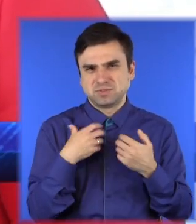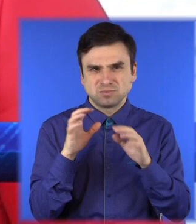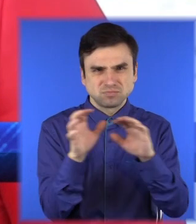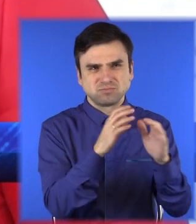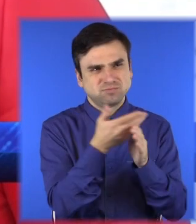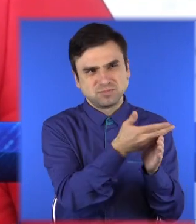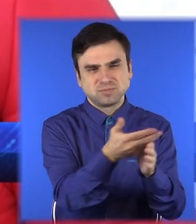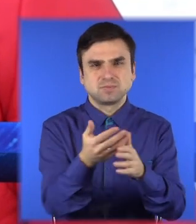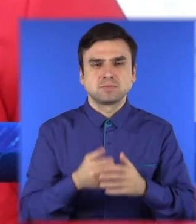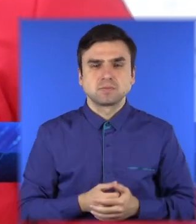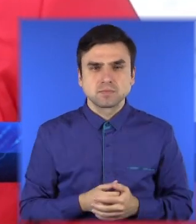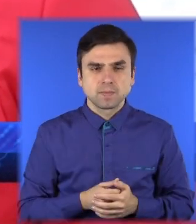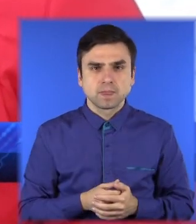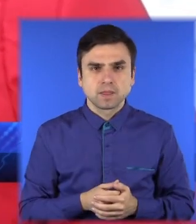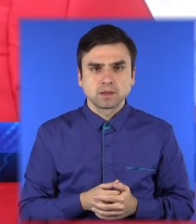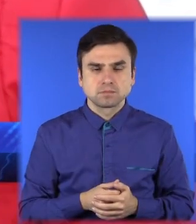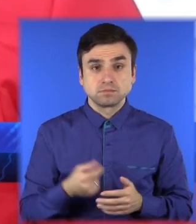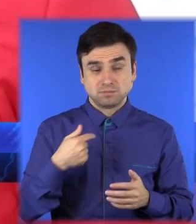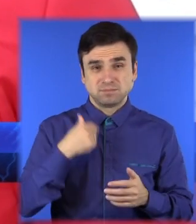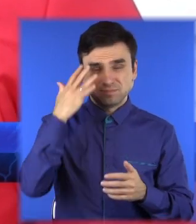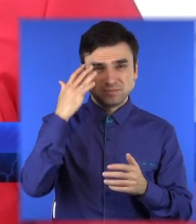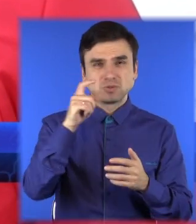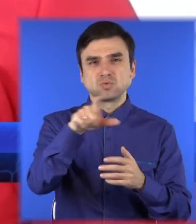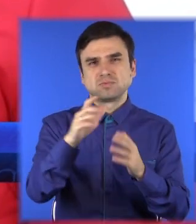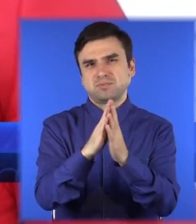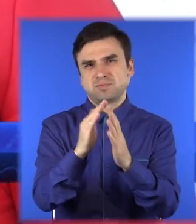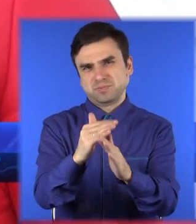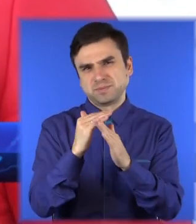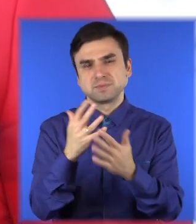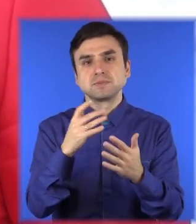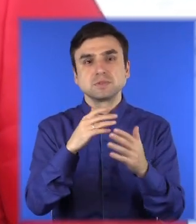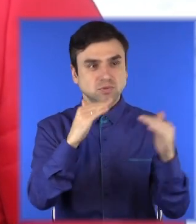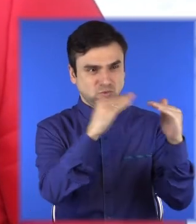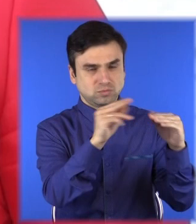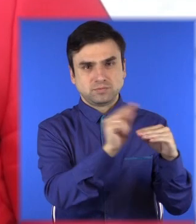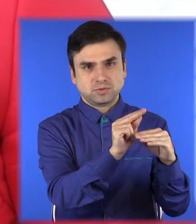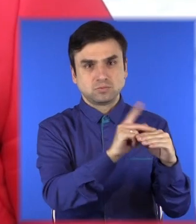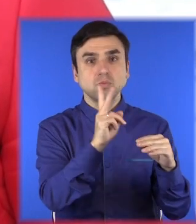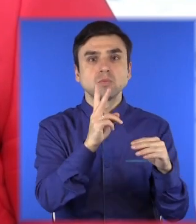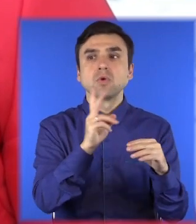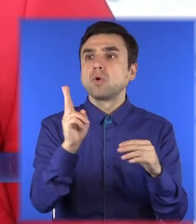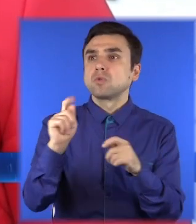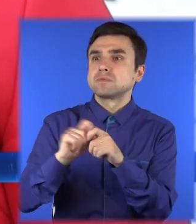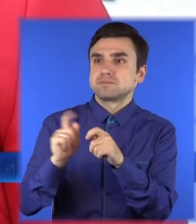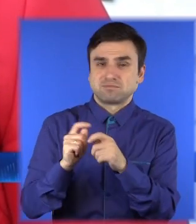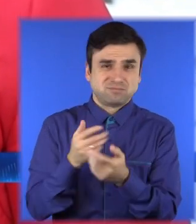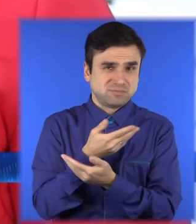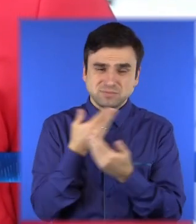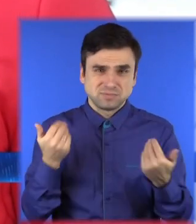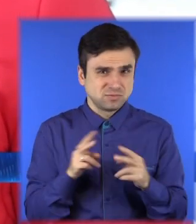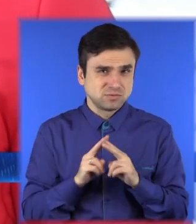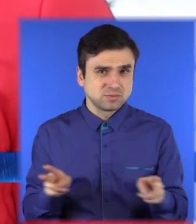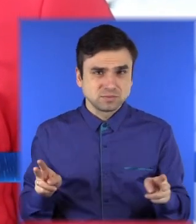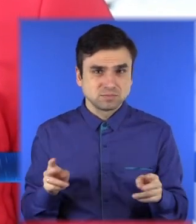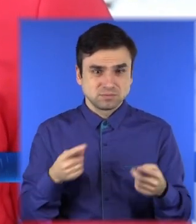о помощи людей, щоб відремонтувати це здання, тому як покровителя у нас нету. Ми всі, хто